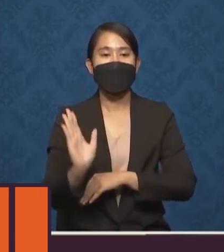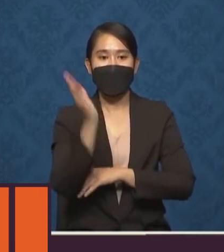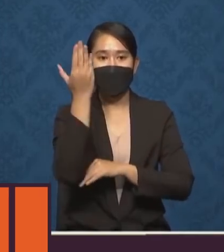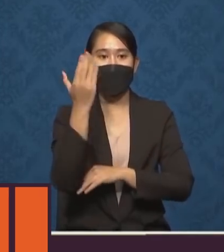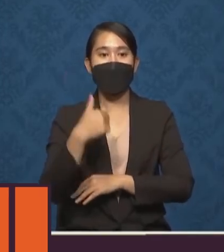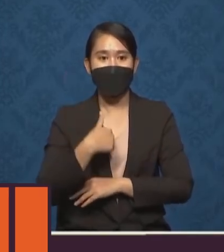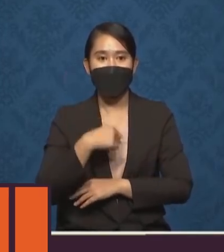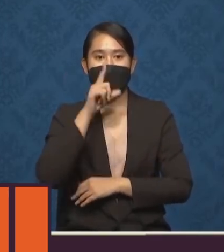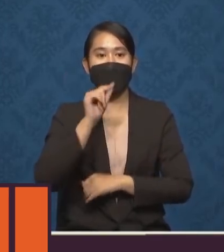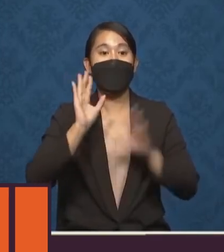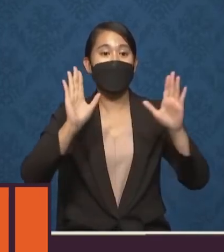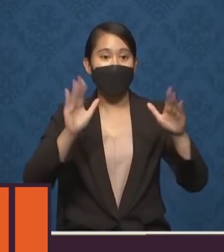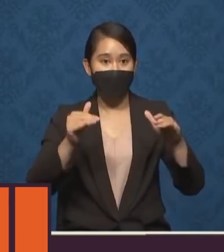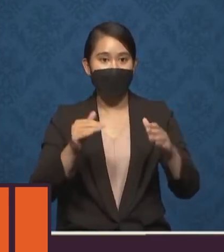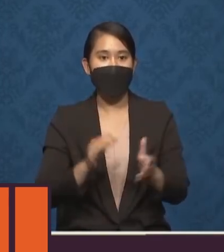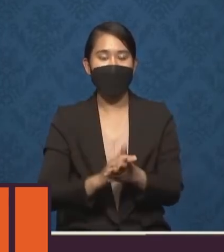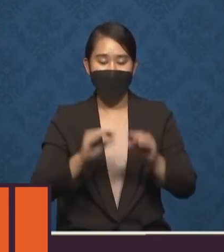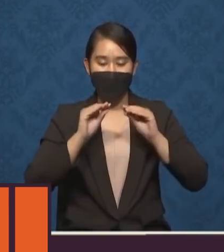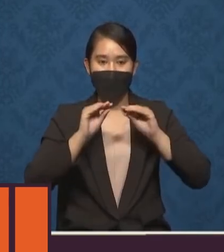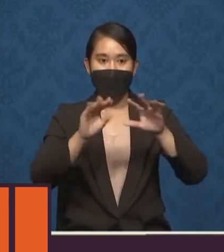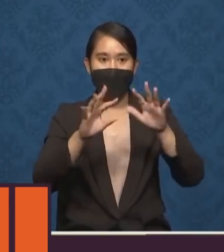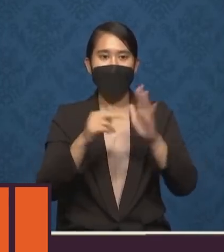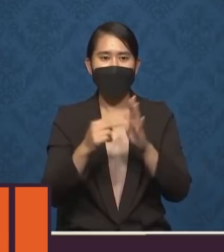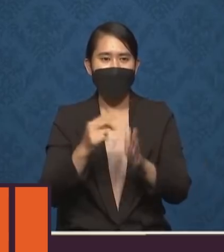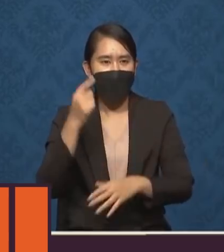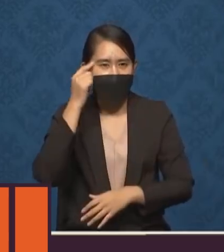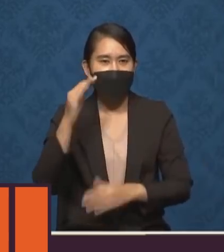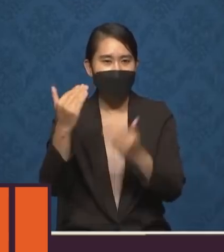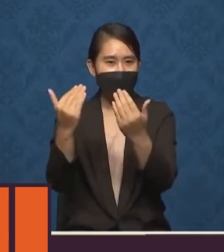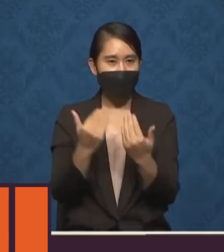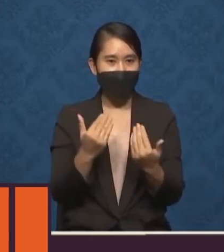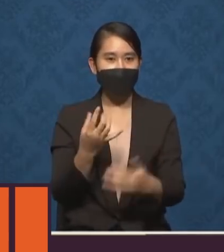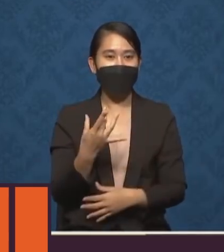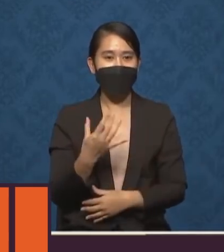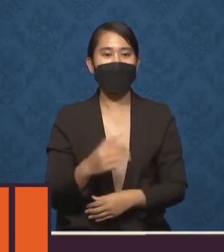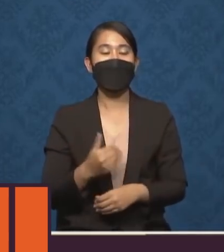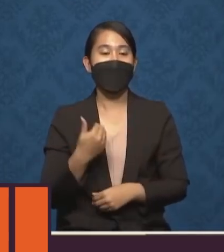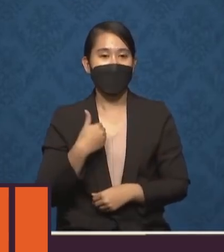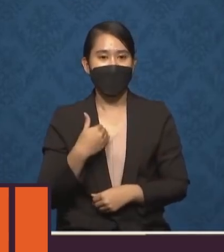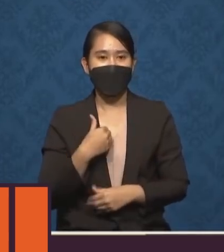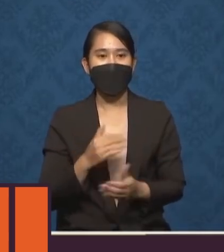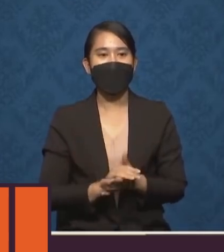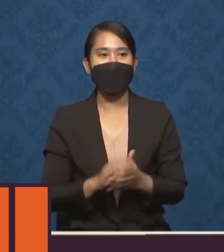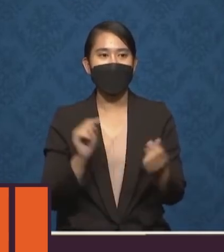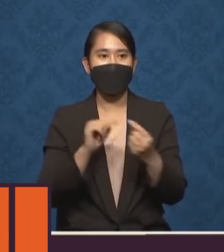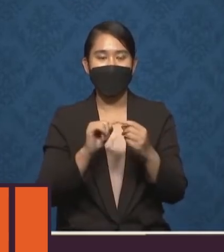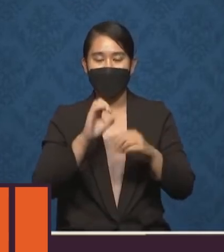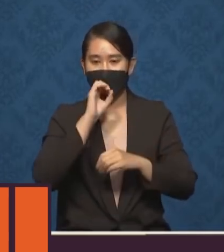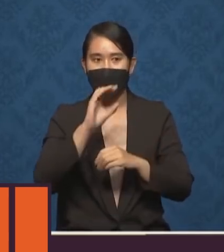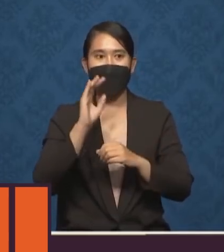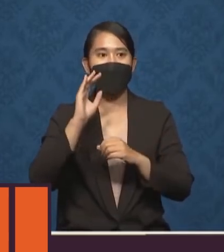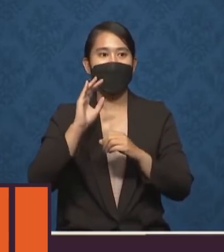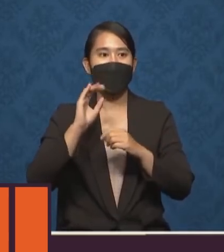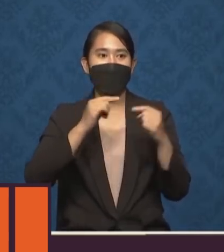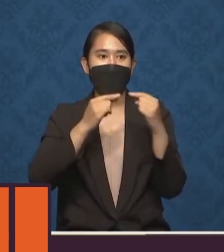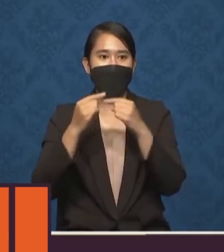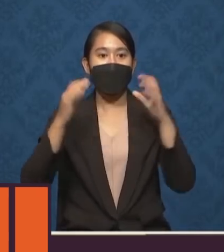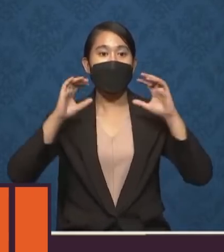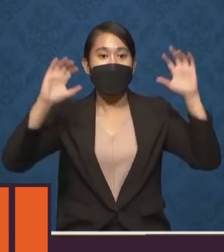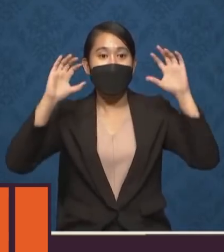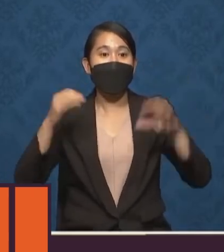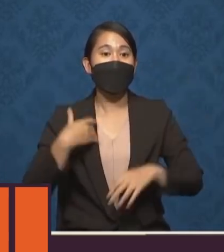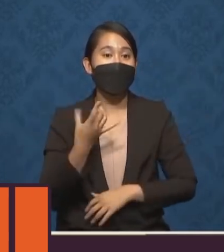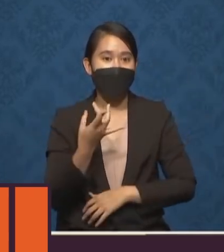ว่าทุกท่านอยากจะส่งความคิดความเห็นไปยังสภาผู้แทนราษฎรที่จะส่งไปถึงรัฐบาลเป็นอย่างไรกันบ้าง